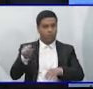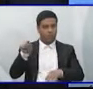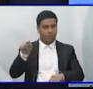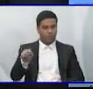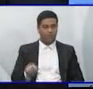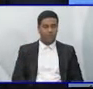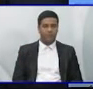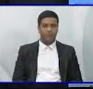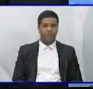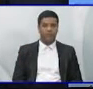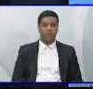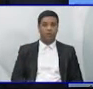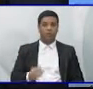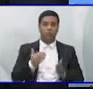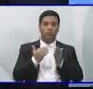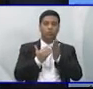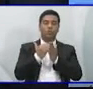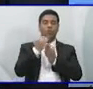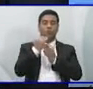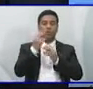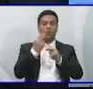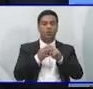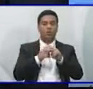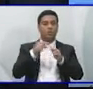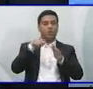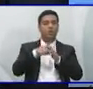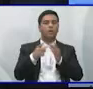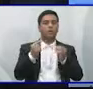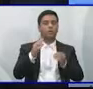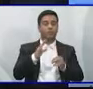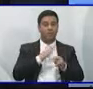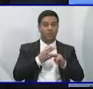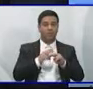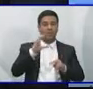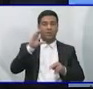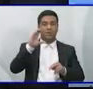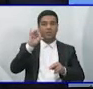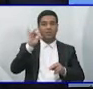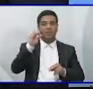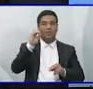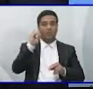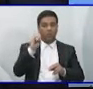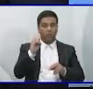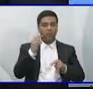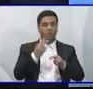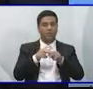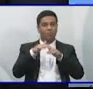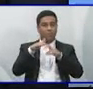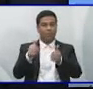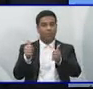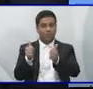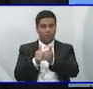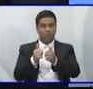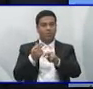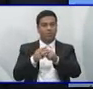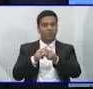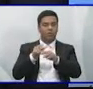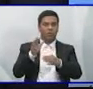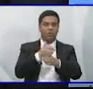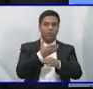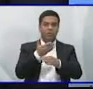joylashgan Qoraqalpoqlarni nazarda tutamiz. Yuqori Qoraqalpoqlar deganda esa Sirdaryo bo'ylarida